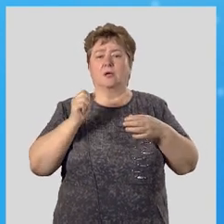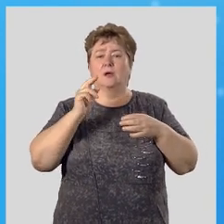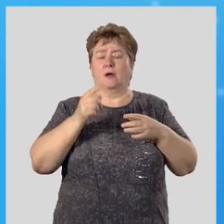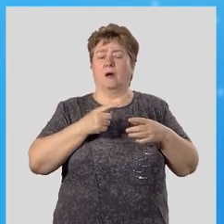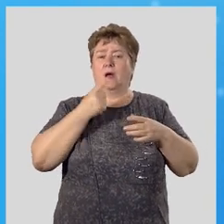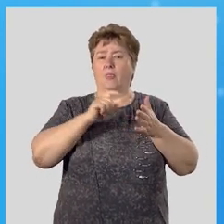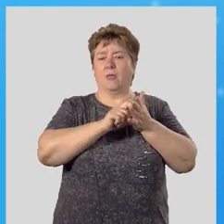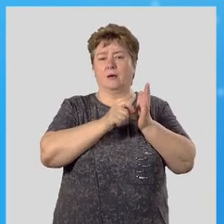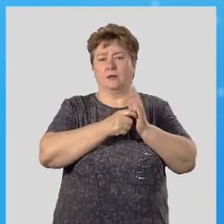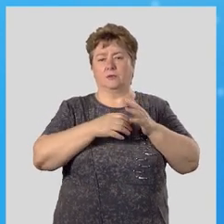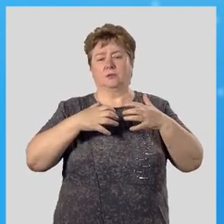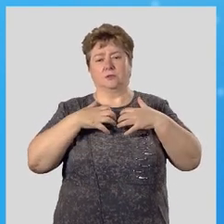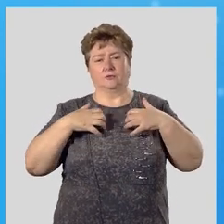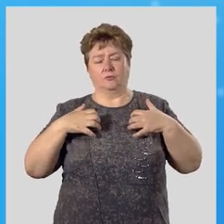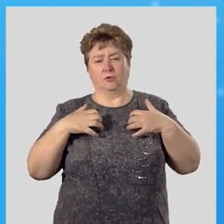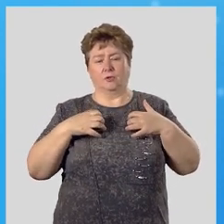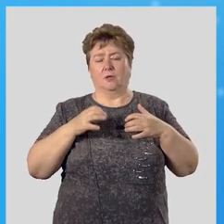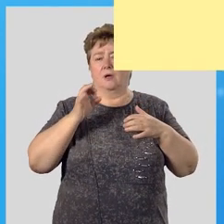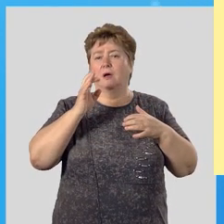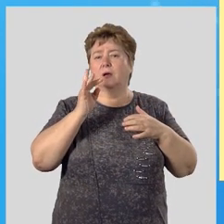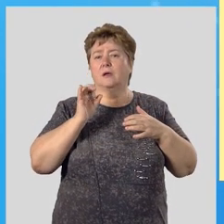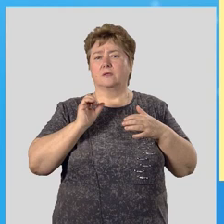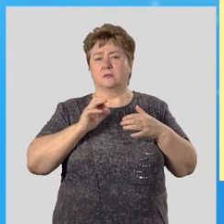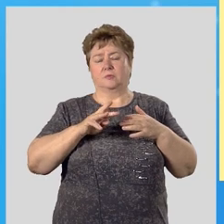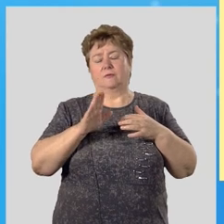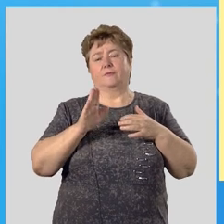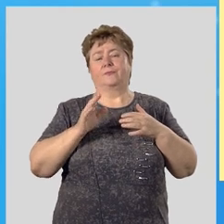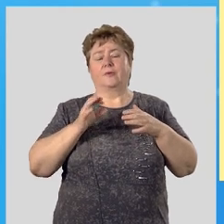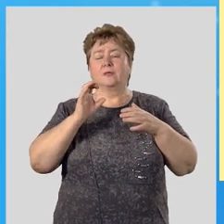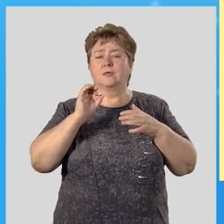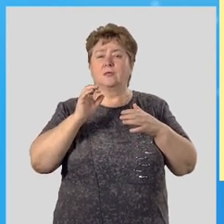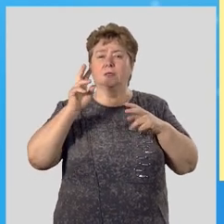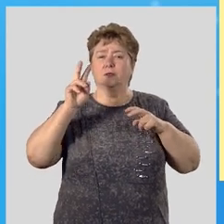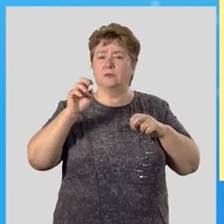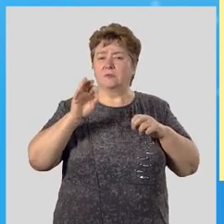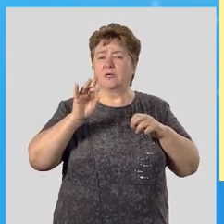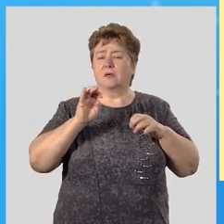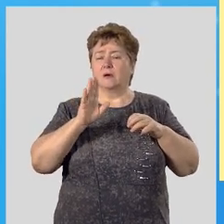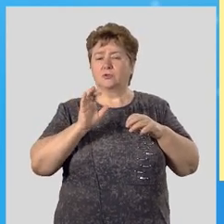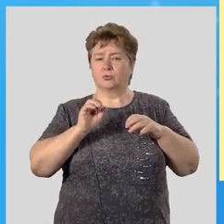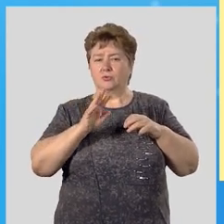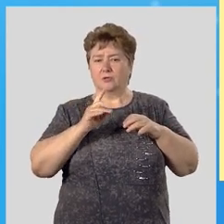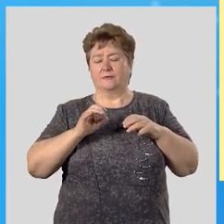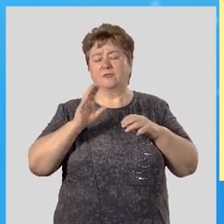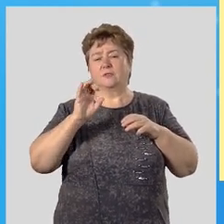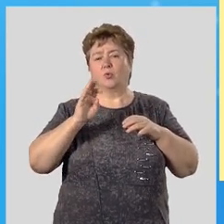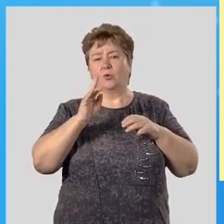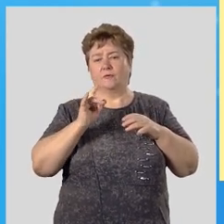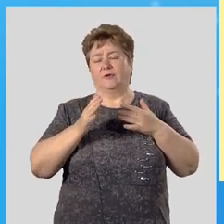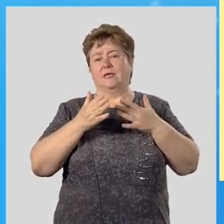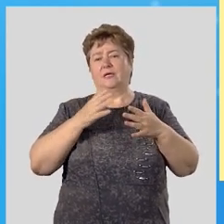как одноклеточных животных, организмов. Тип саркожгутиковые, тип споровые